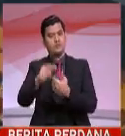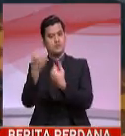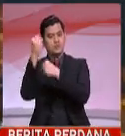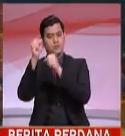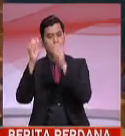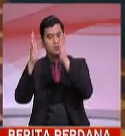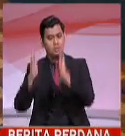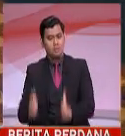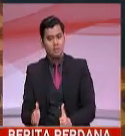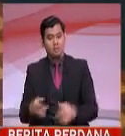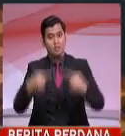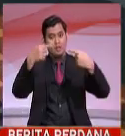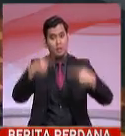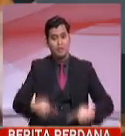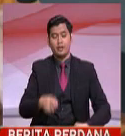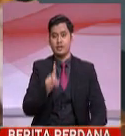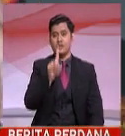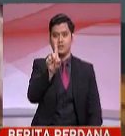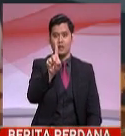satu acara.